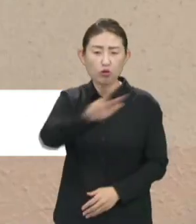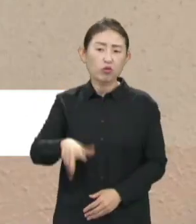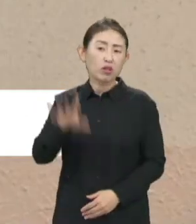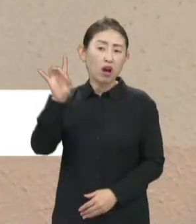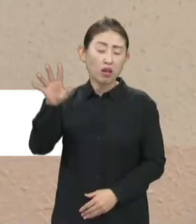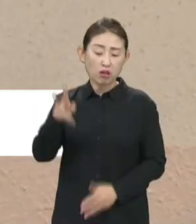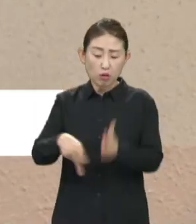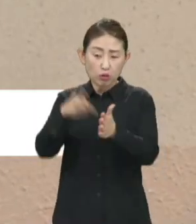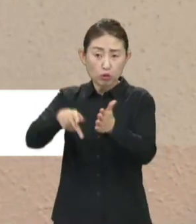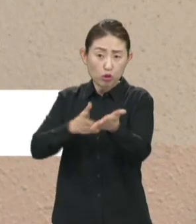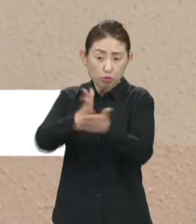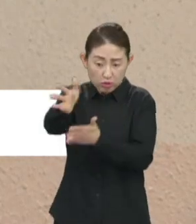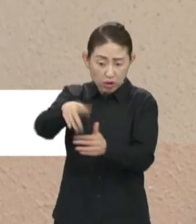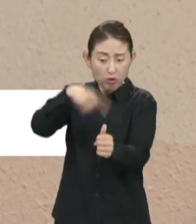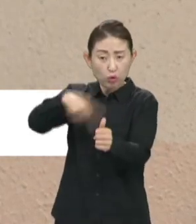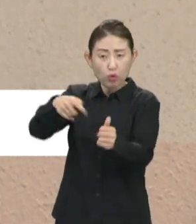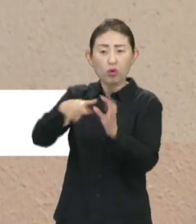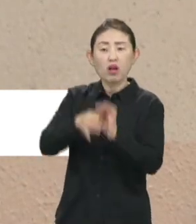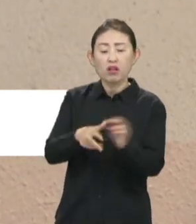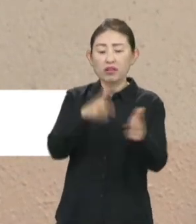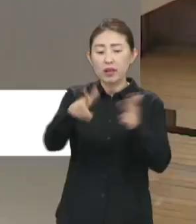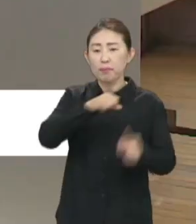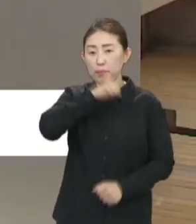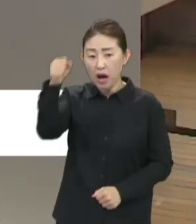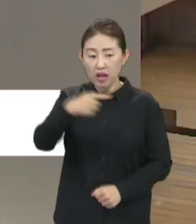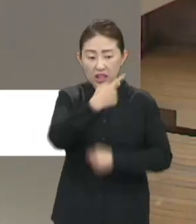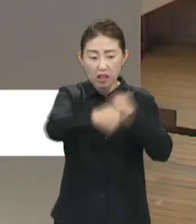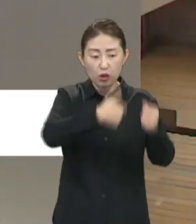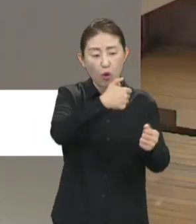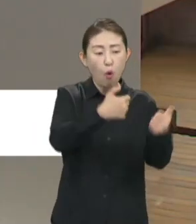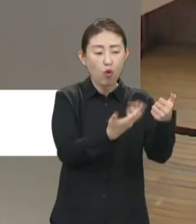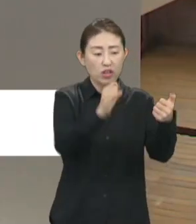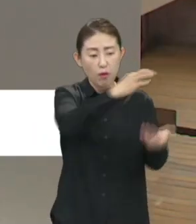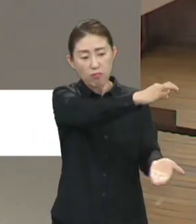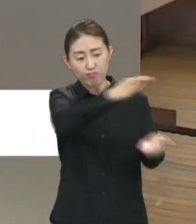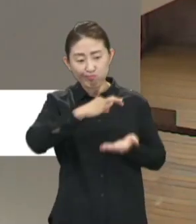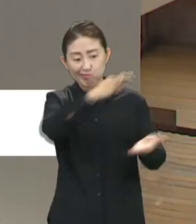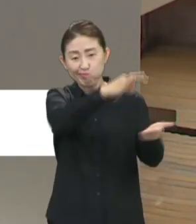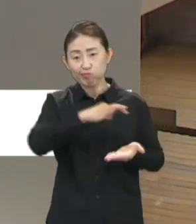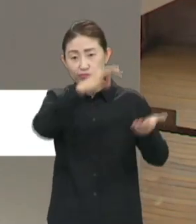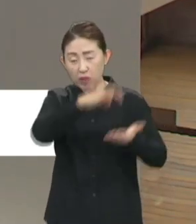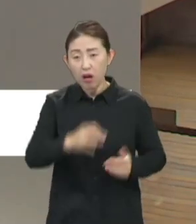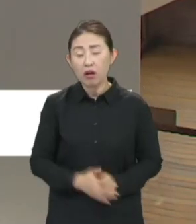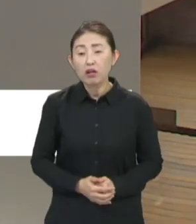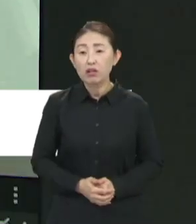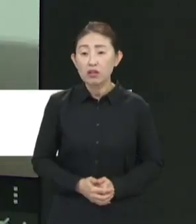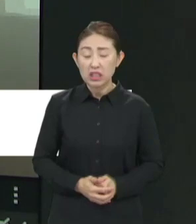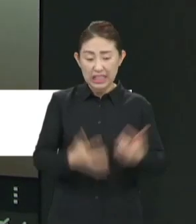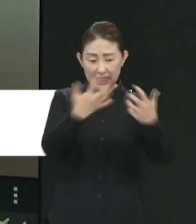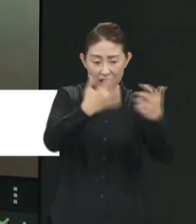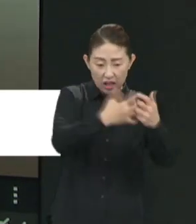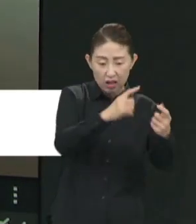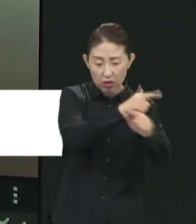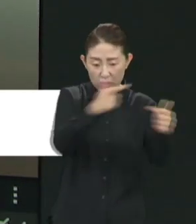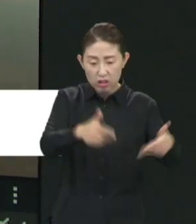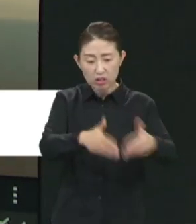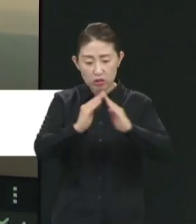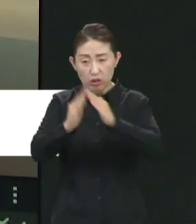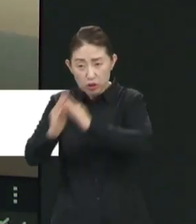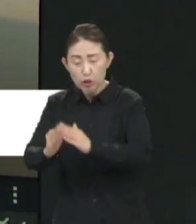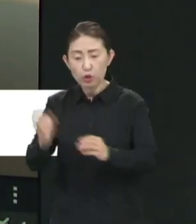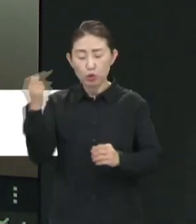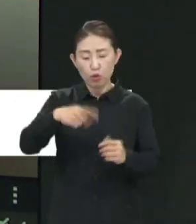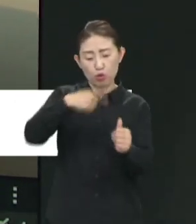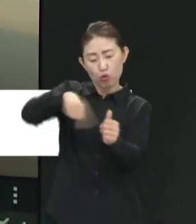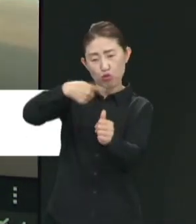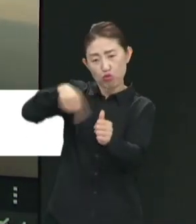분야 지방대 특성화 사업에 선정돼 해마다 50억 원 이상 국비를 지원받아 첨단 시설 인프라와 교육 프로그램을